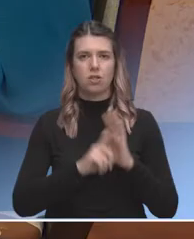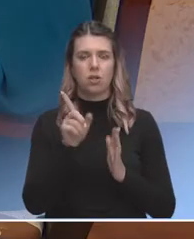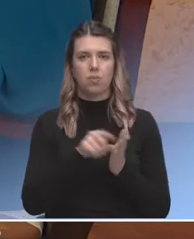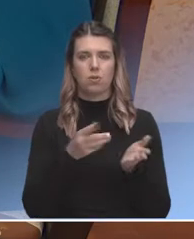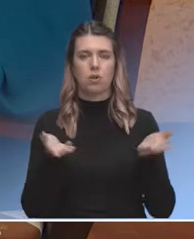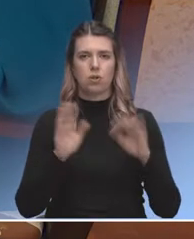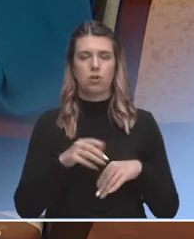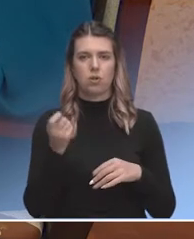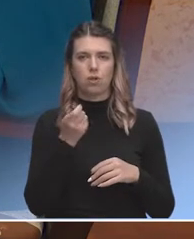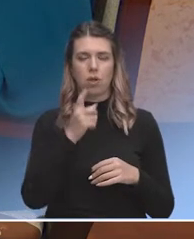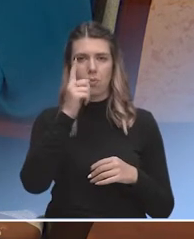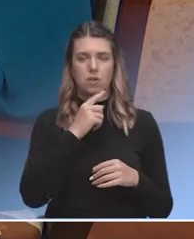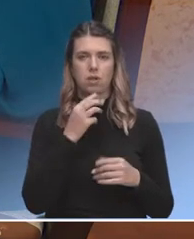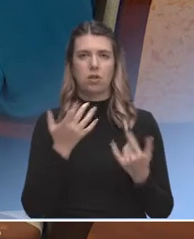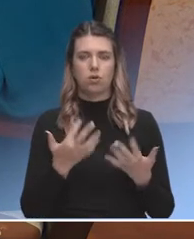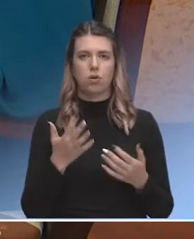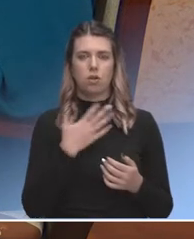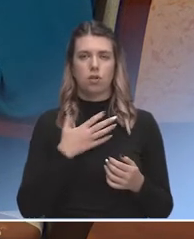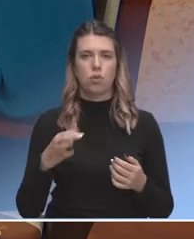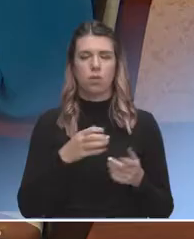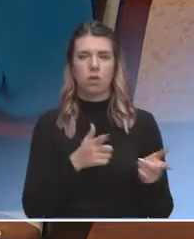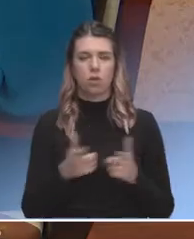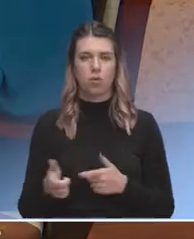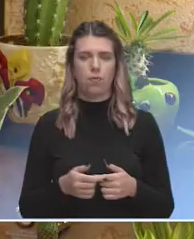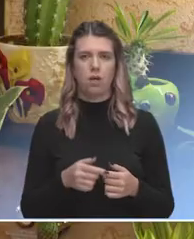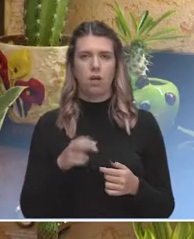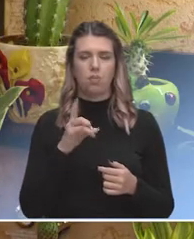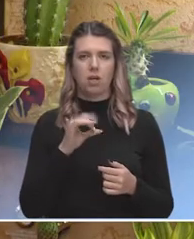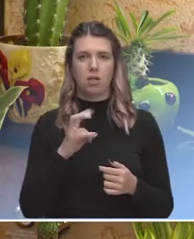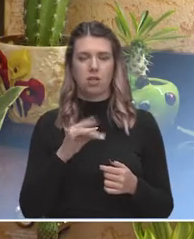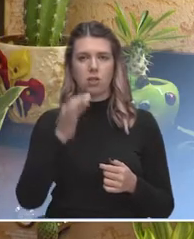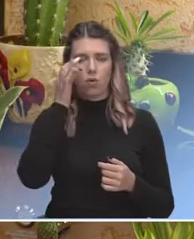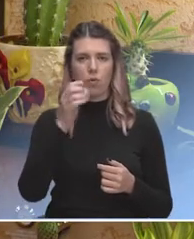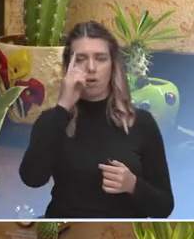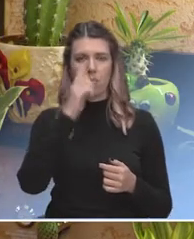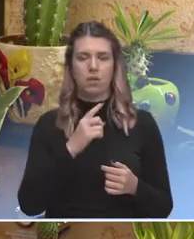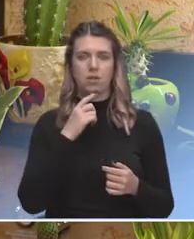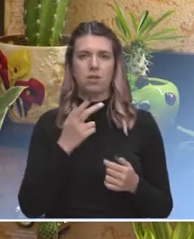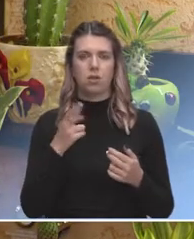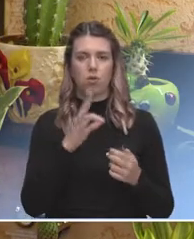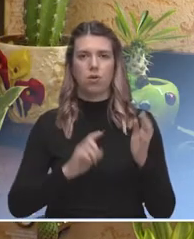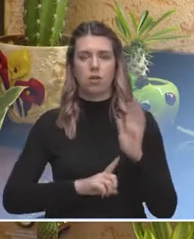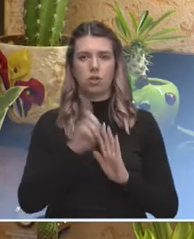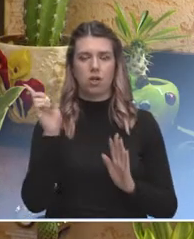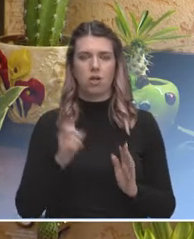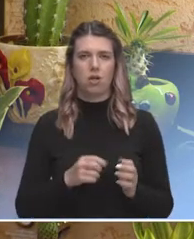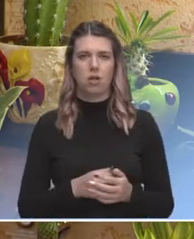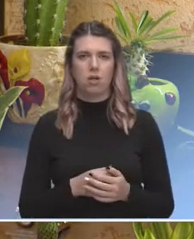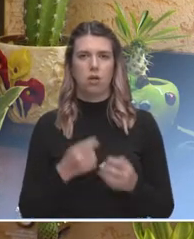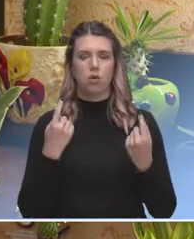начала переписи остается всего лишь месяц. Насколько наша область к ней готова? Практически ровно месяц до